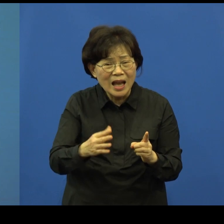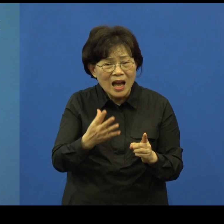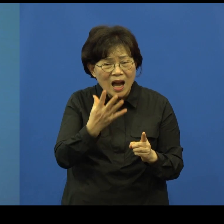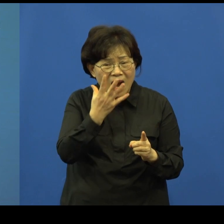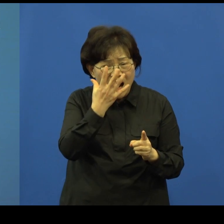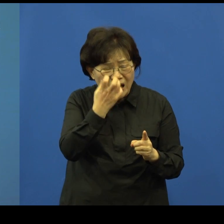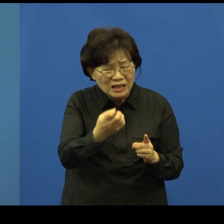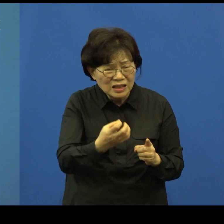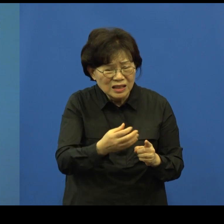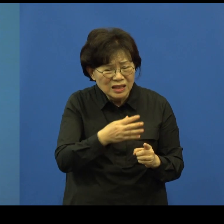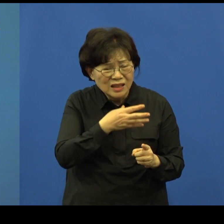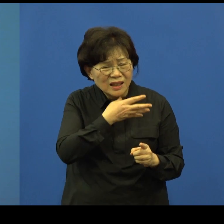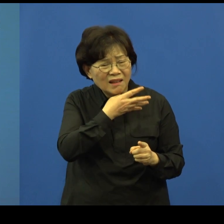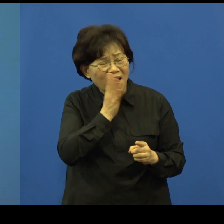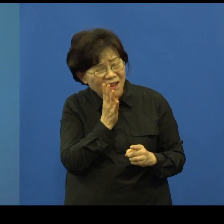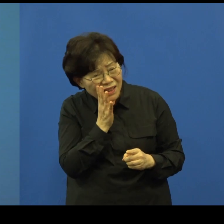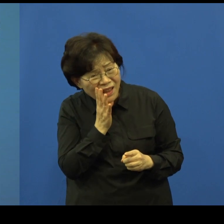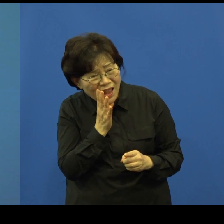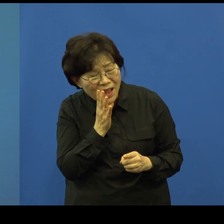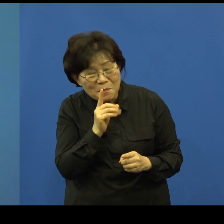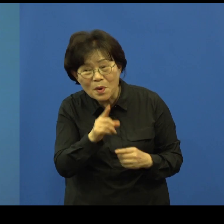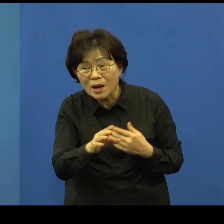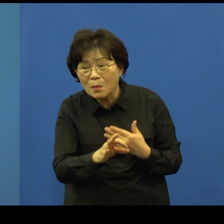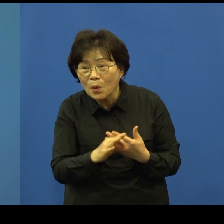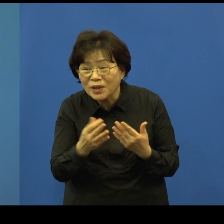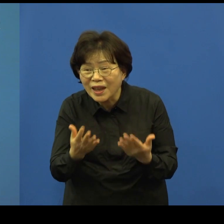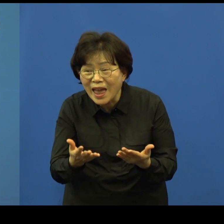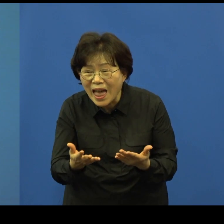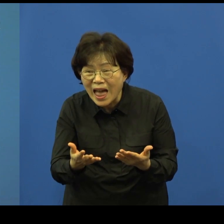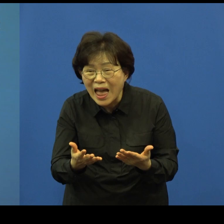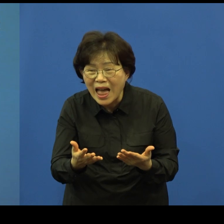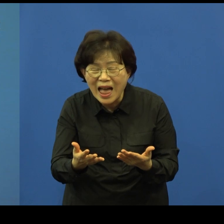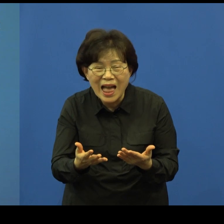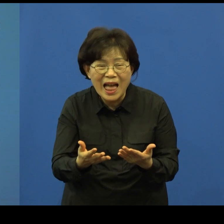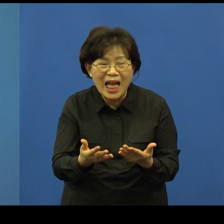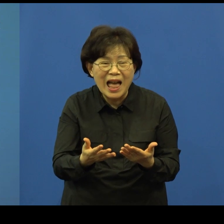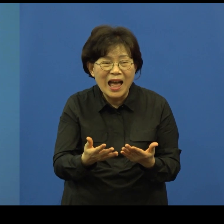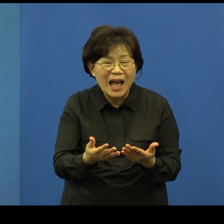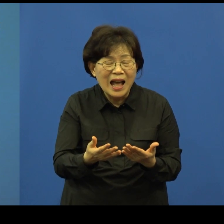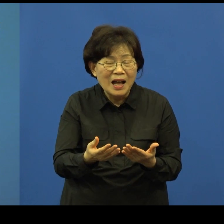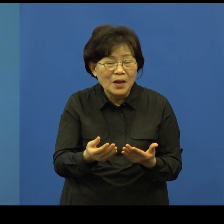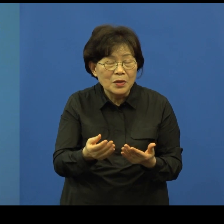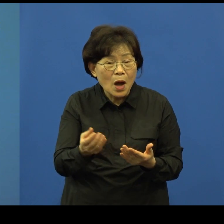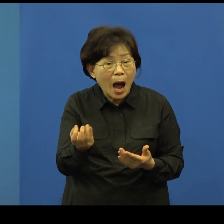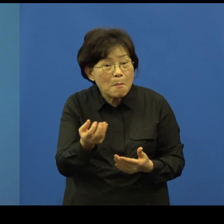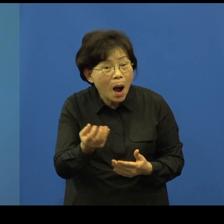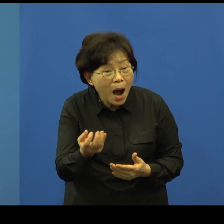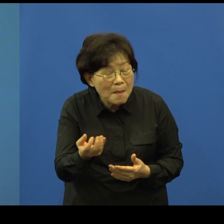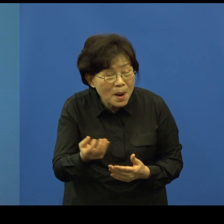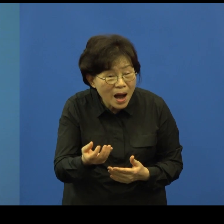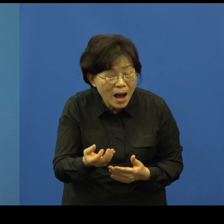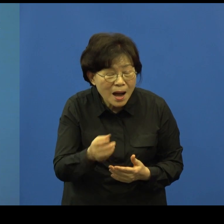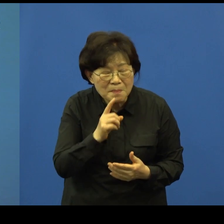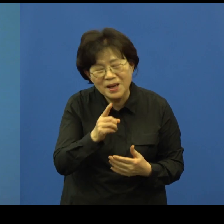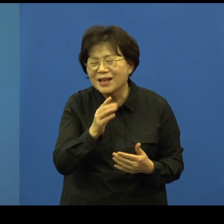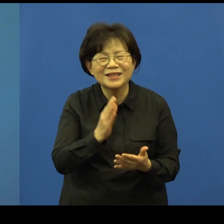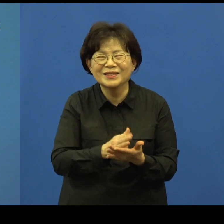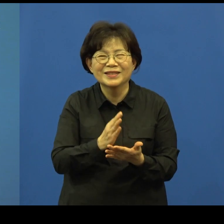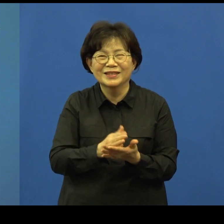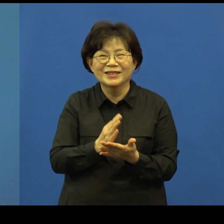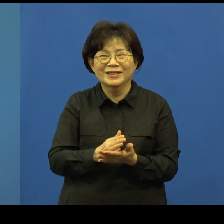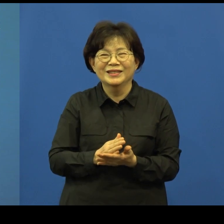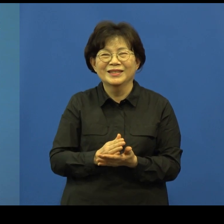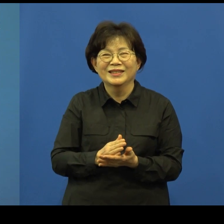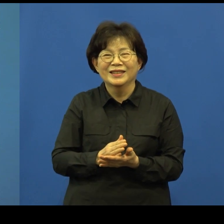이러면서, 그럼 기분 되게 나쁘겠죠. 뭐 괜히 어디 아픈데 아니야? 뭐 이러고 말이죠.